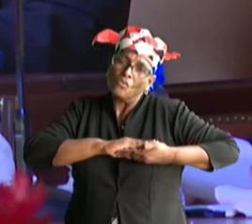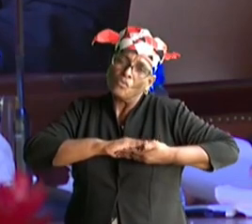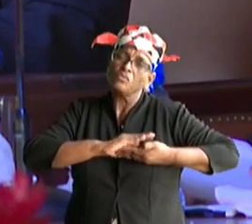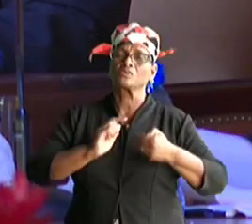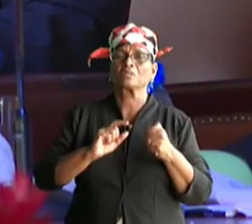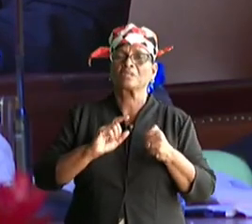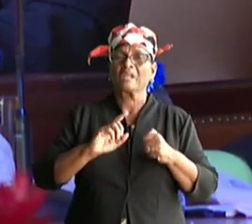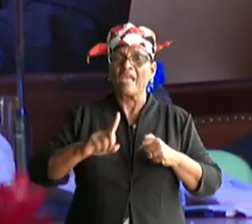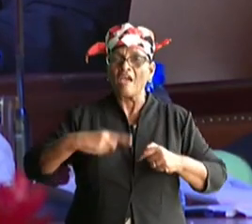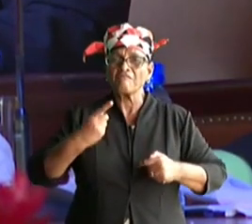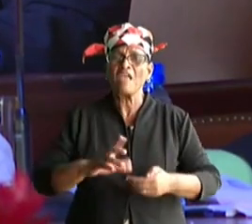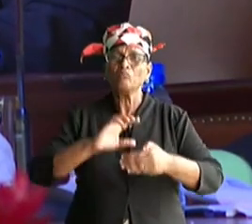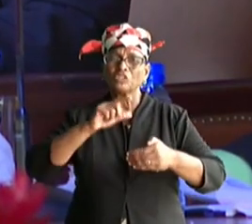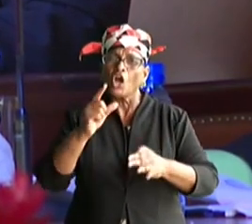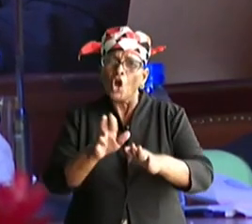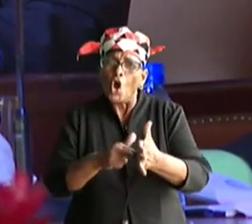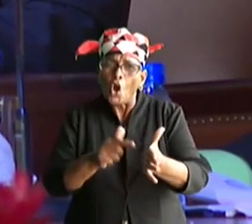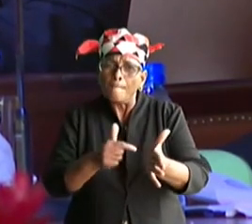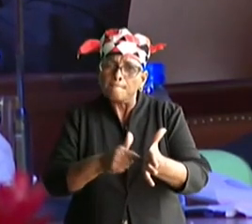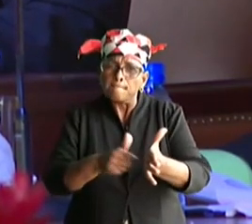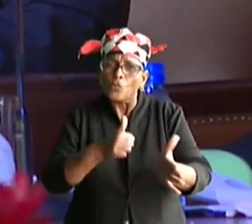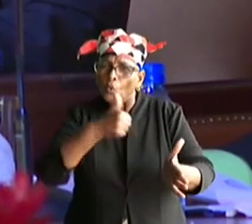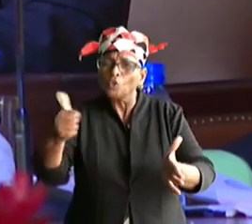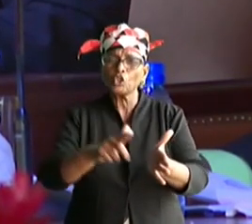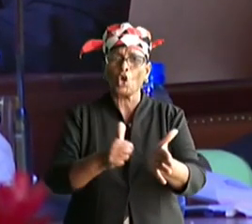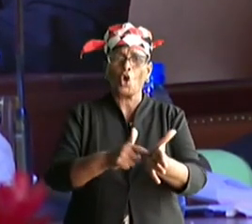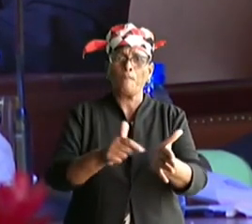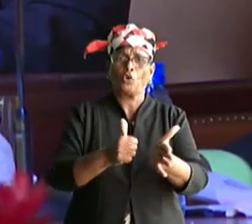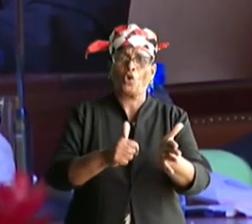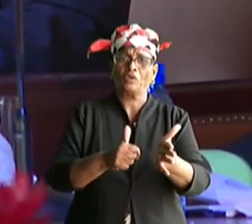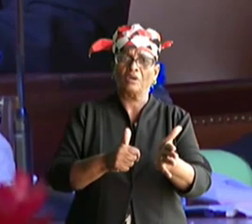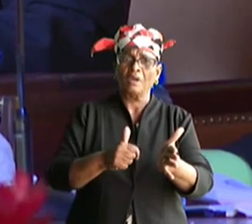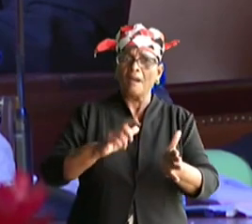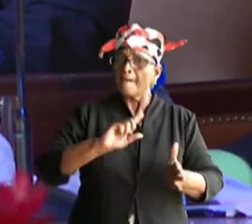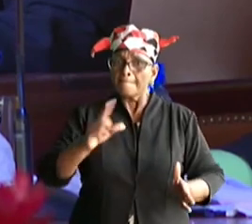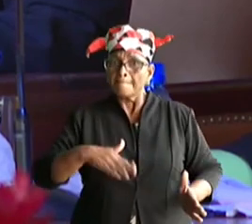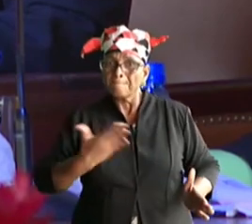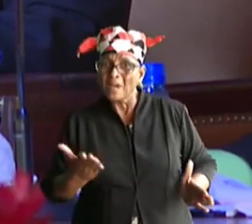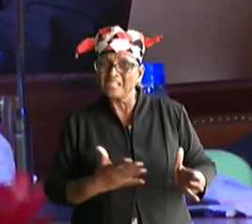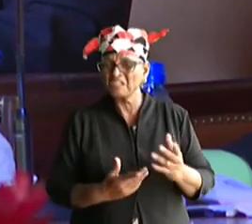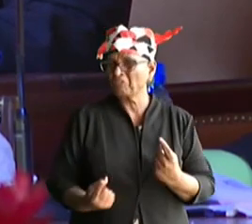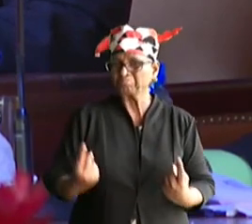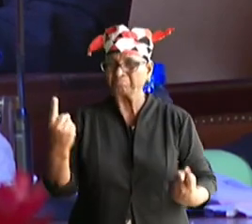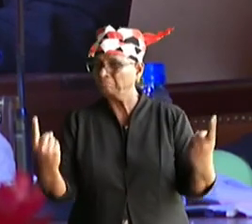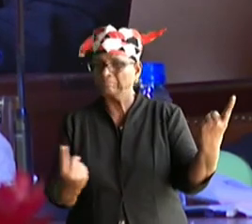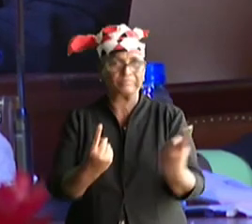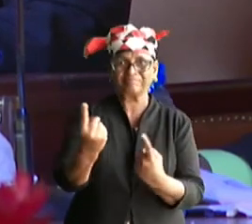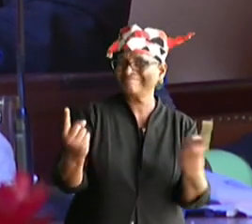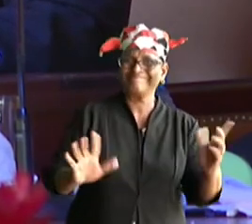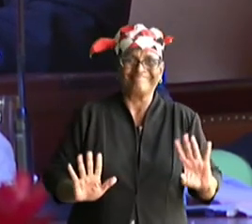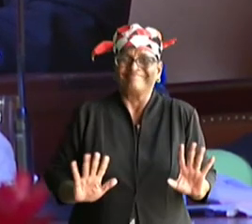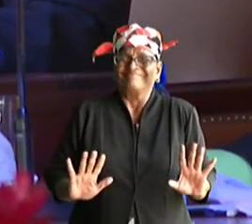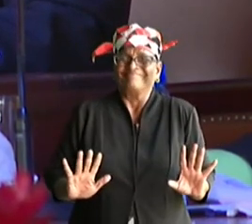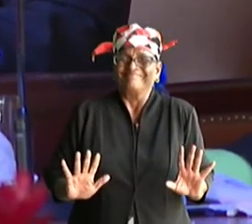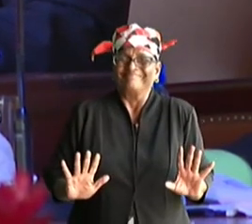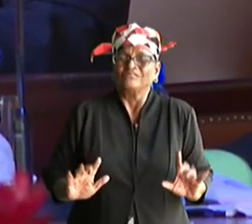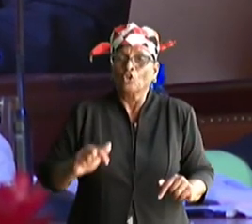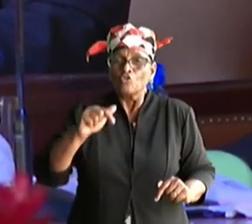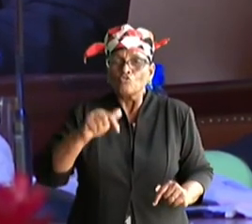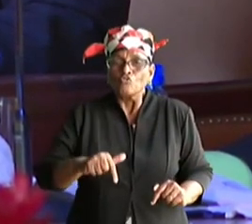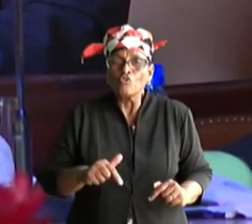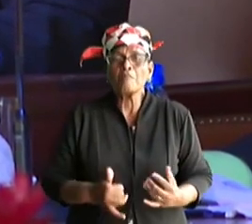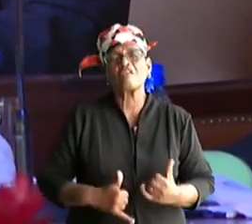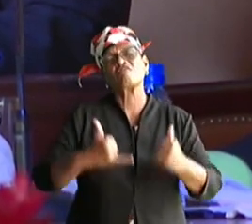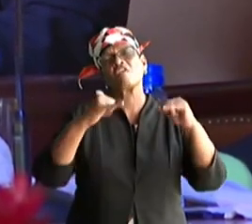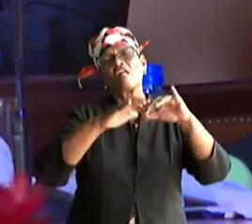moeten uitbuiten. Er mag nimmer ruimte zijn voor polarisatie. Nu we met zoveel